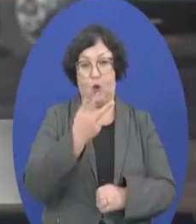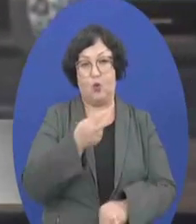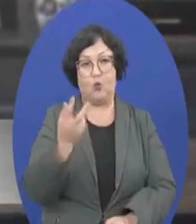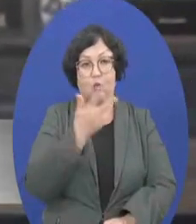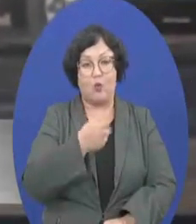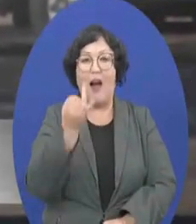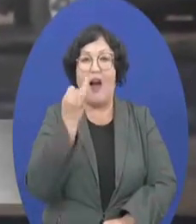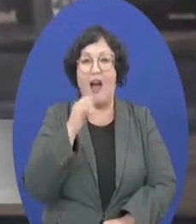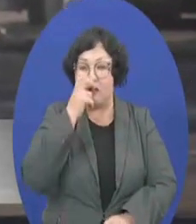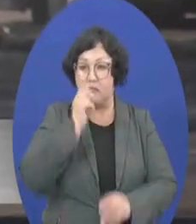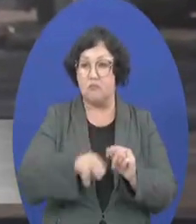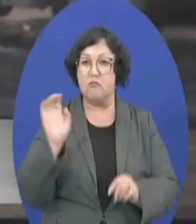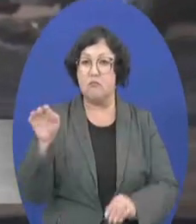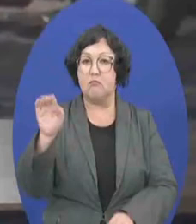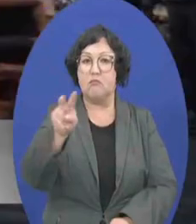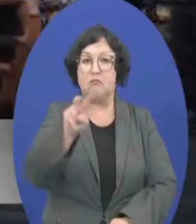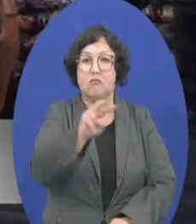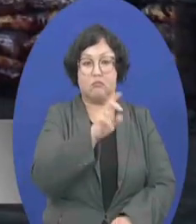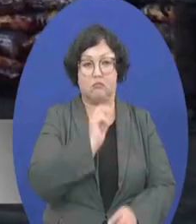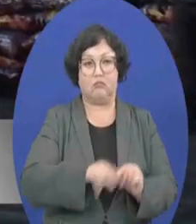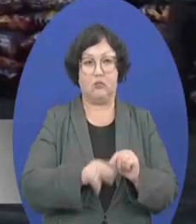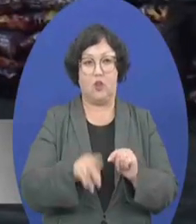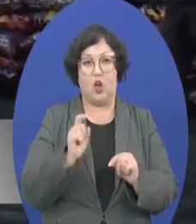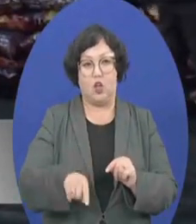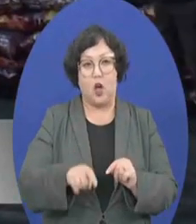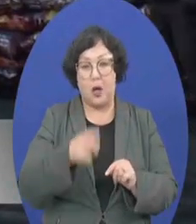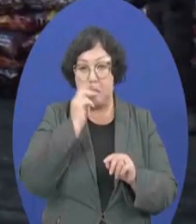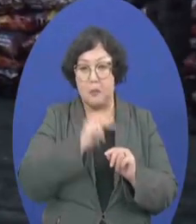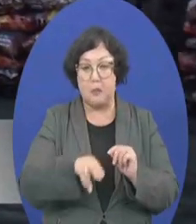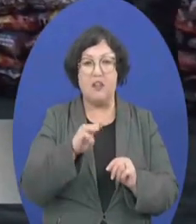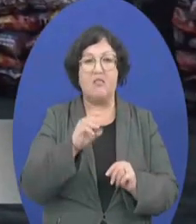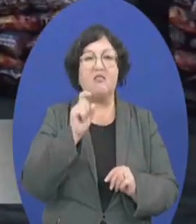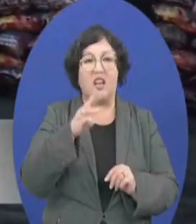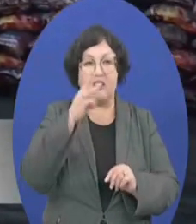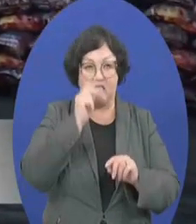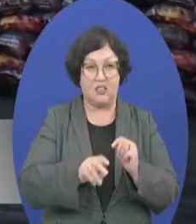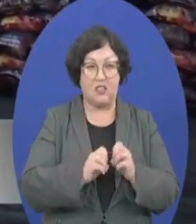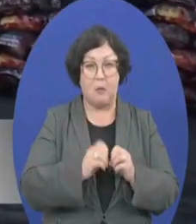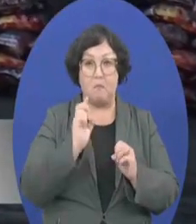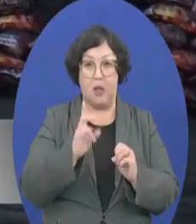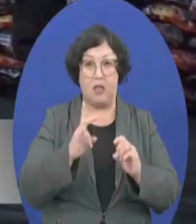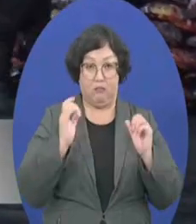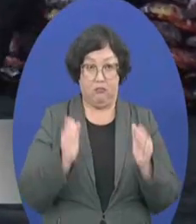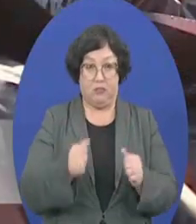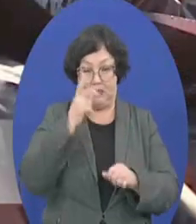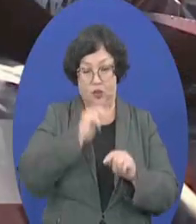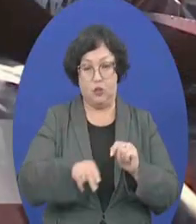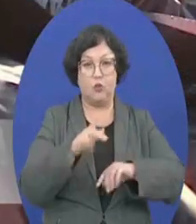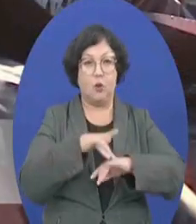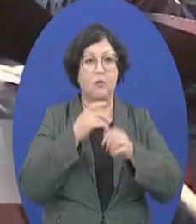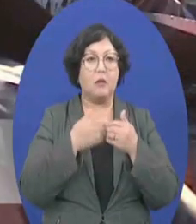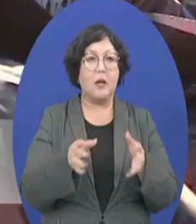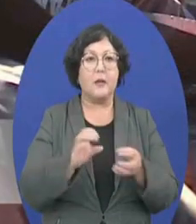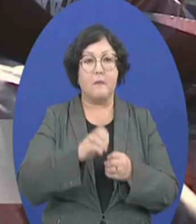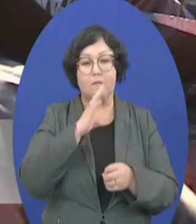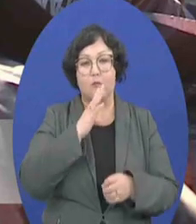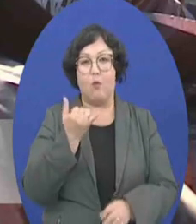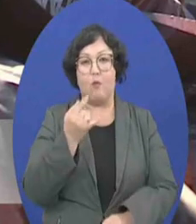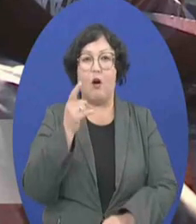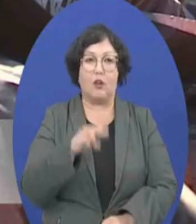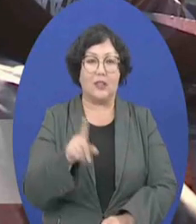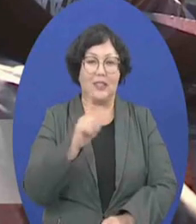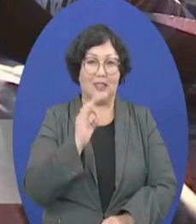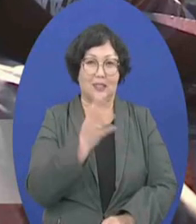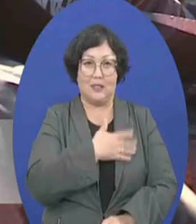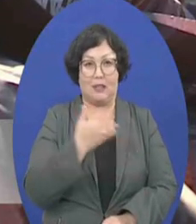200-аас 300 айлаар орж хяналт тавина. Одоогор туршилтын тест хийж байгаа. Бэлэн болсны дараа хяналтын төвийн нээлтийг хийнгэж нийслэлийн засаг